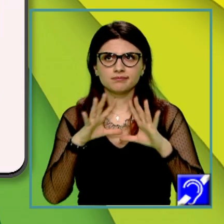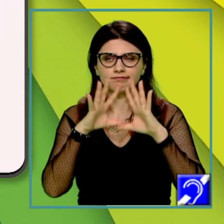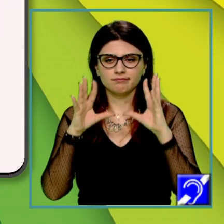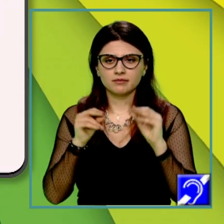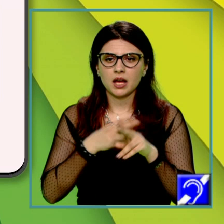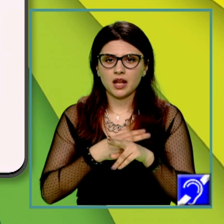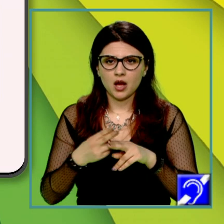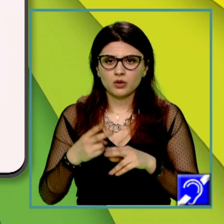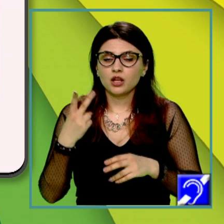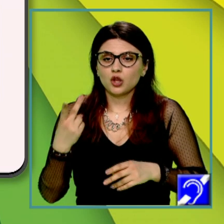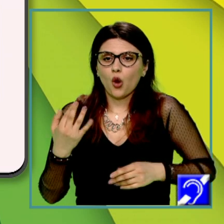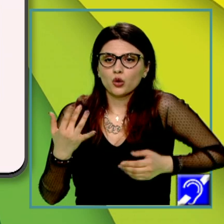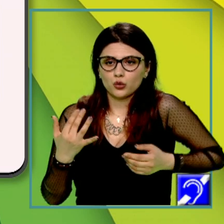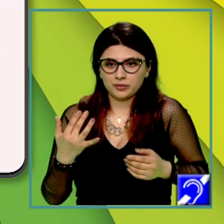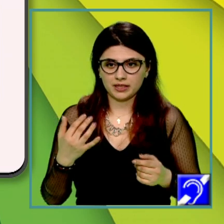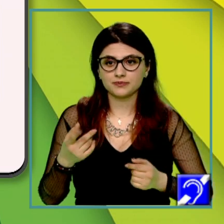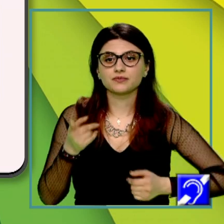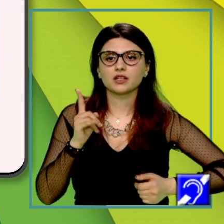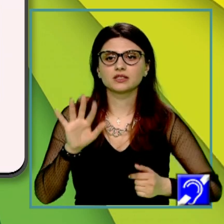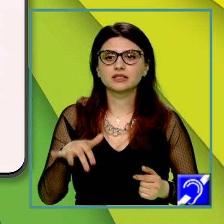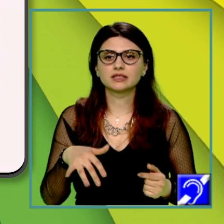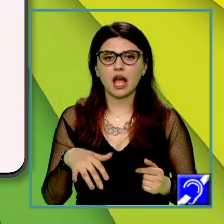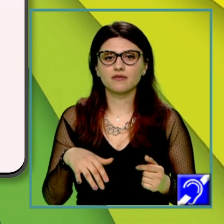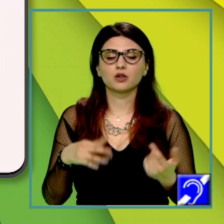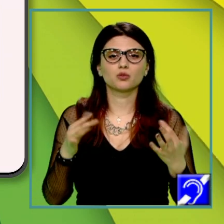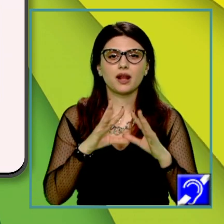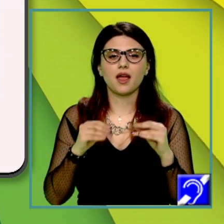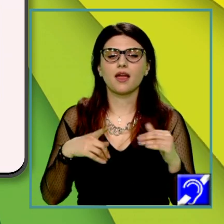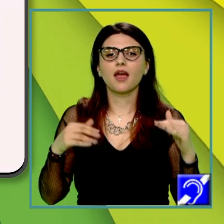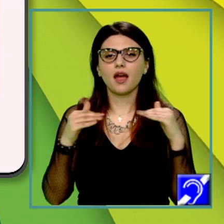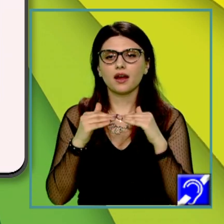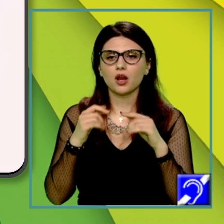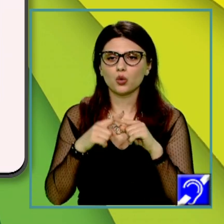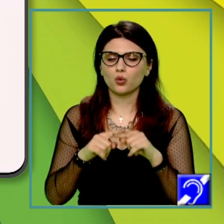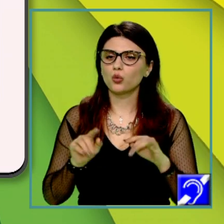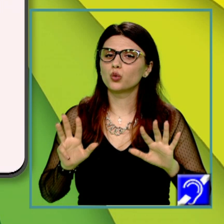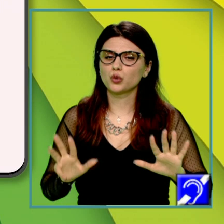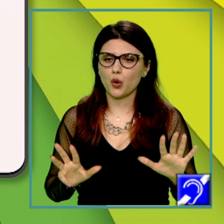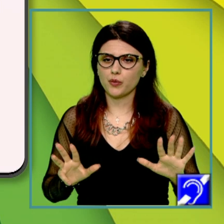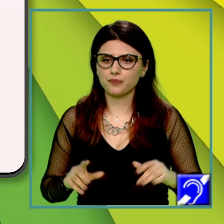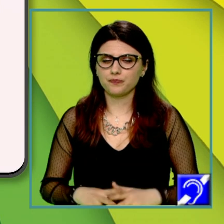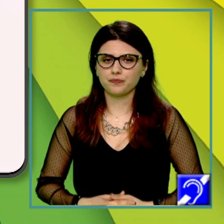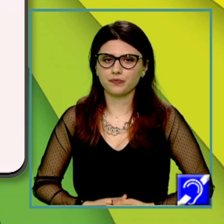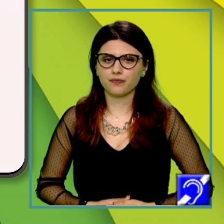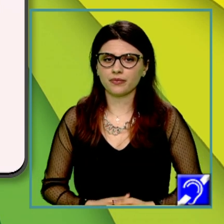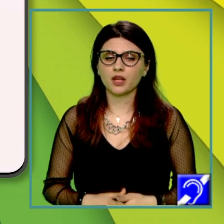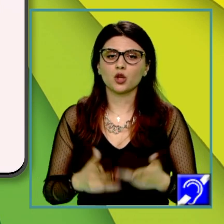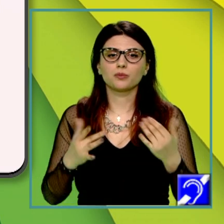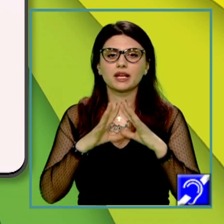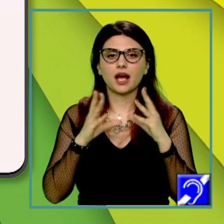de două cifre acesta să aibă suma cifrelor egal cu nouă mulțimea numerelor naturale